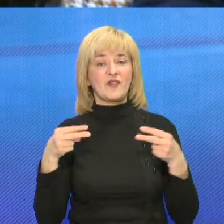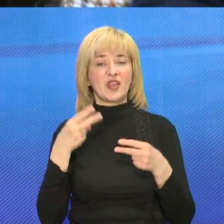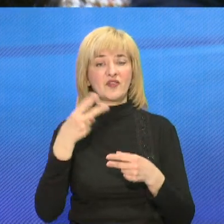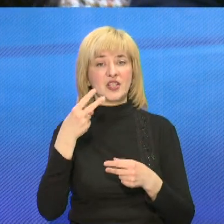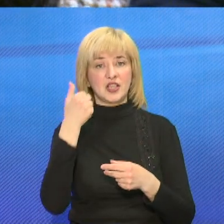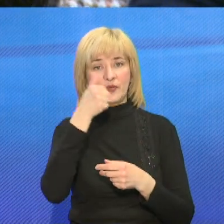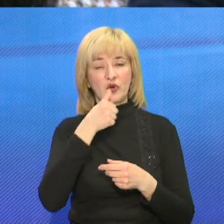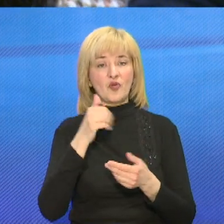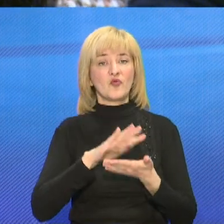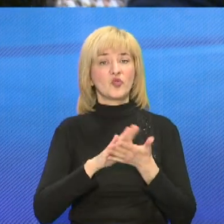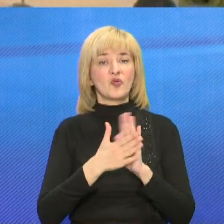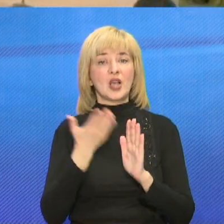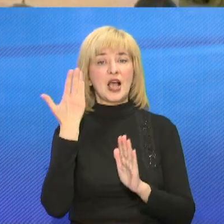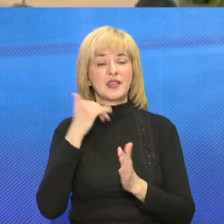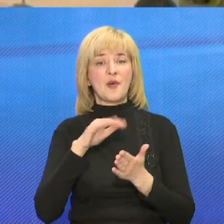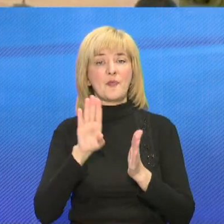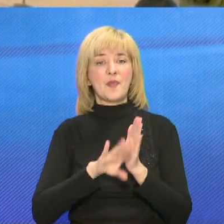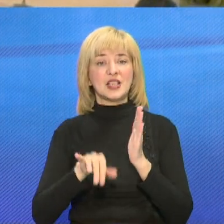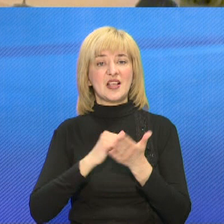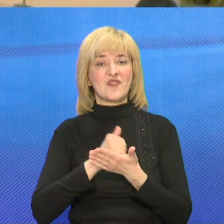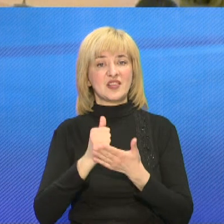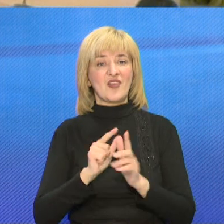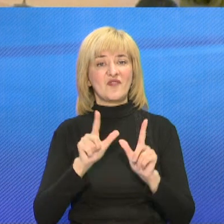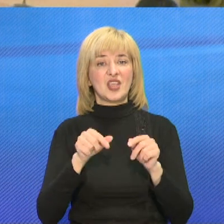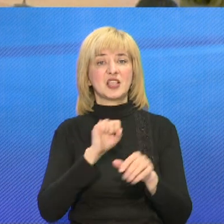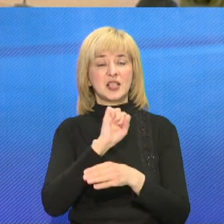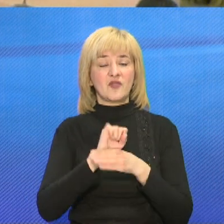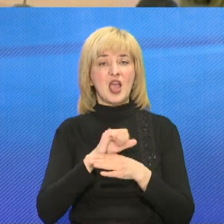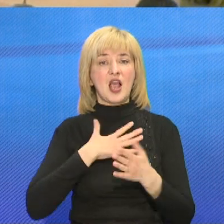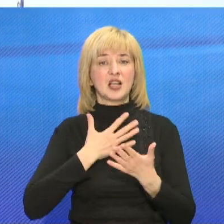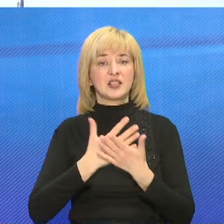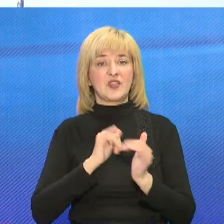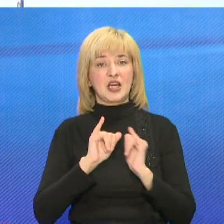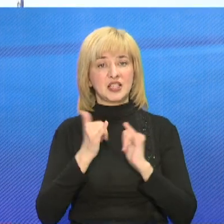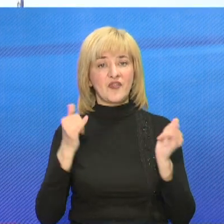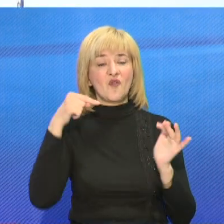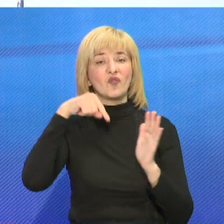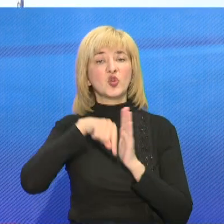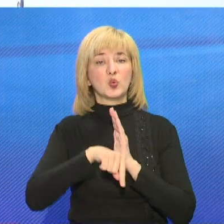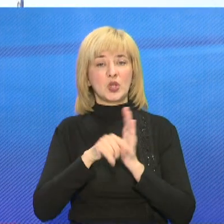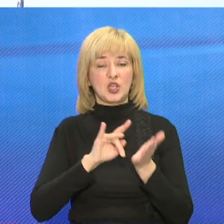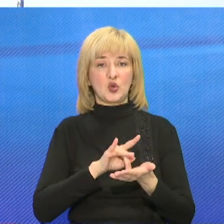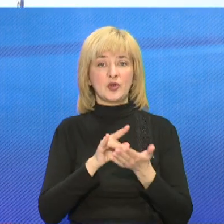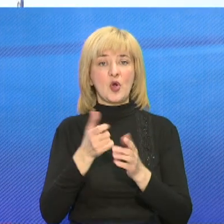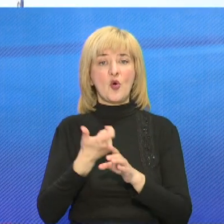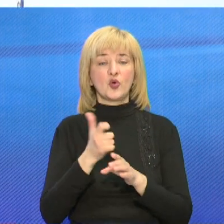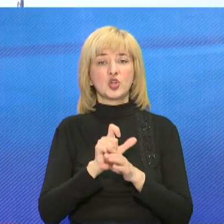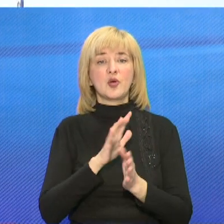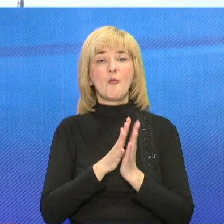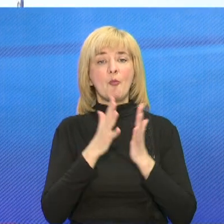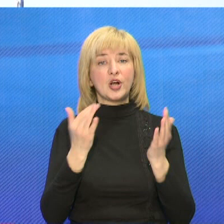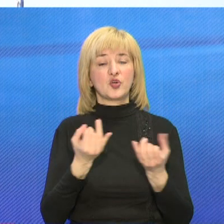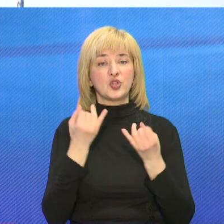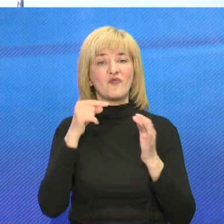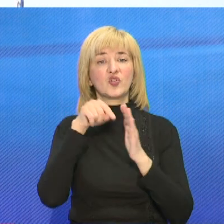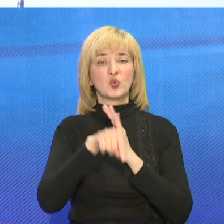умовах, коли безвизовый уезд поставлен на паузу, активно развивается внутренний туризм. Очень большой интерес внутреннего туриста, тем более, что